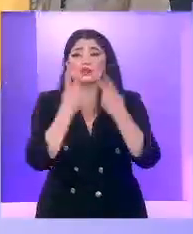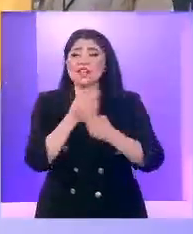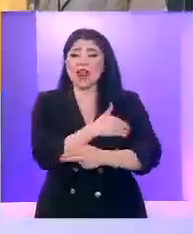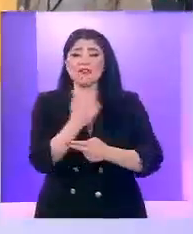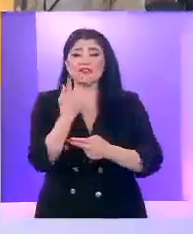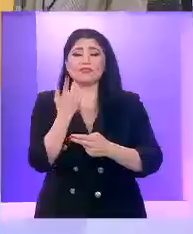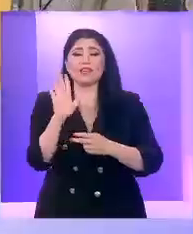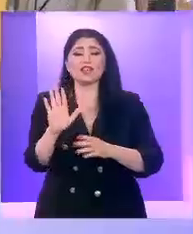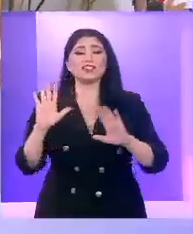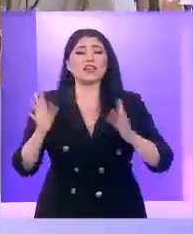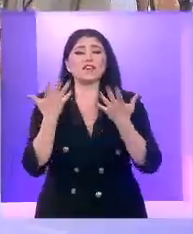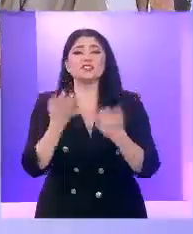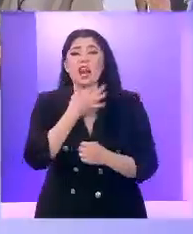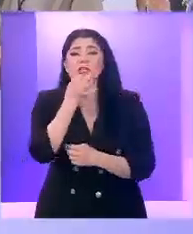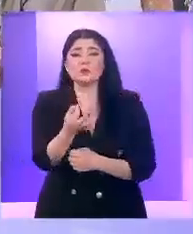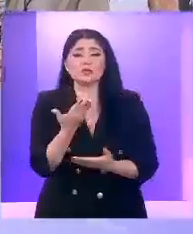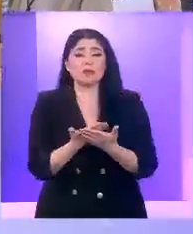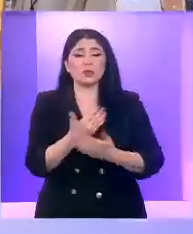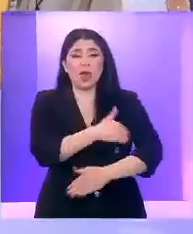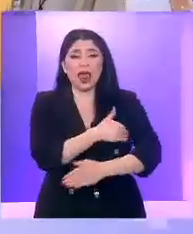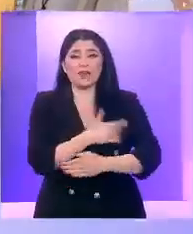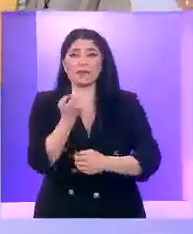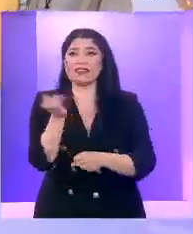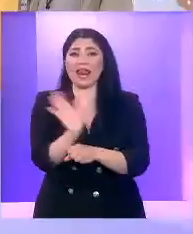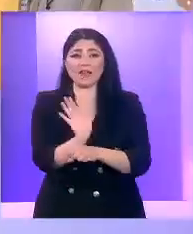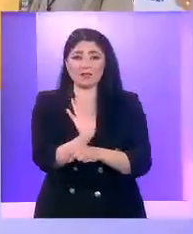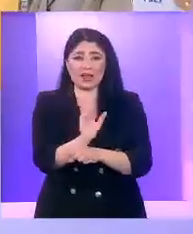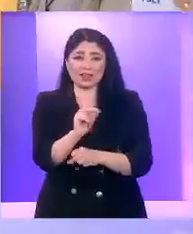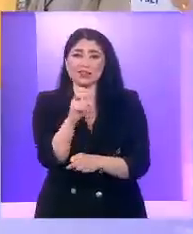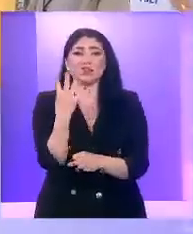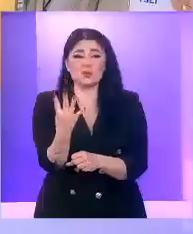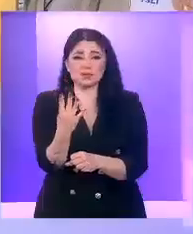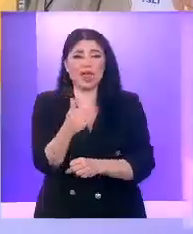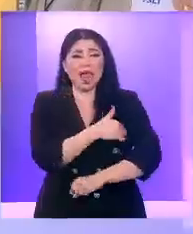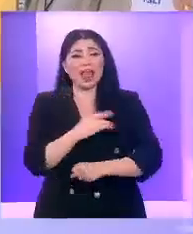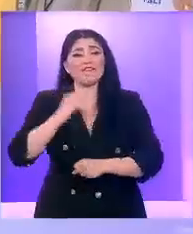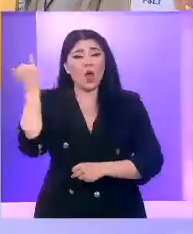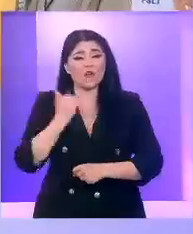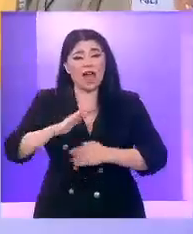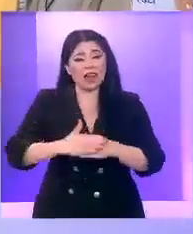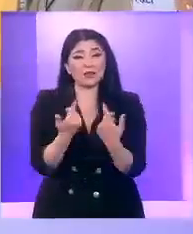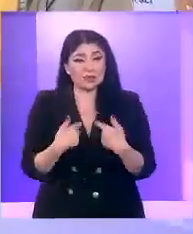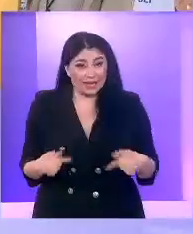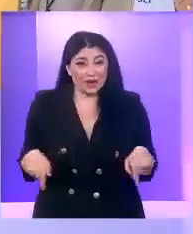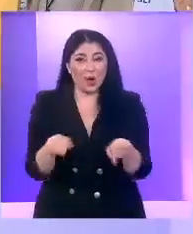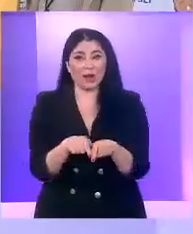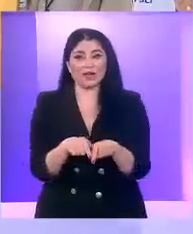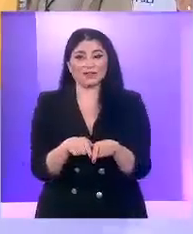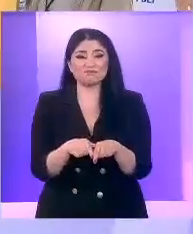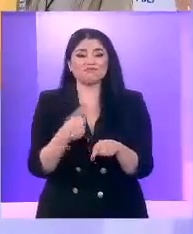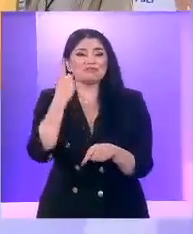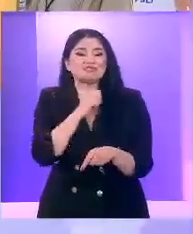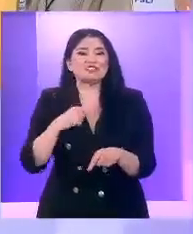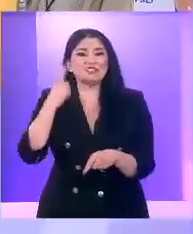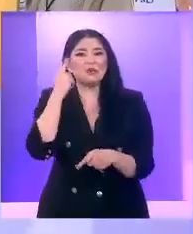această grevă? Ce le transmiteți lor acum prin intermediul postului nostru de televiziune? Elevii au venit alături de noi din propria